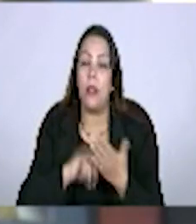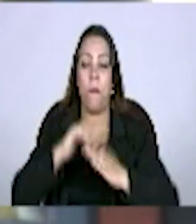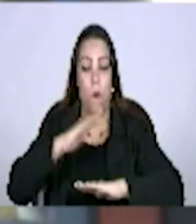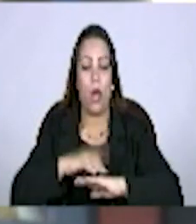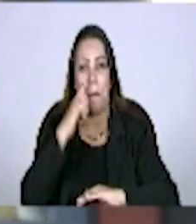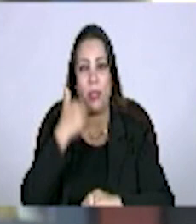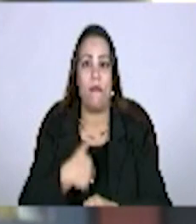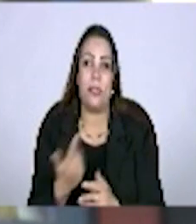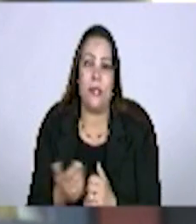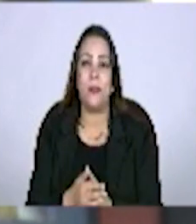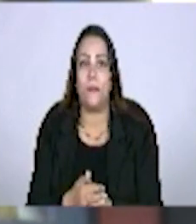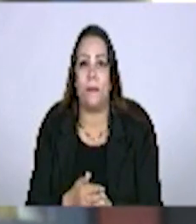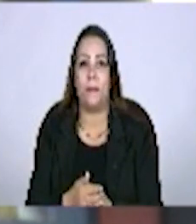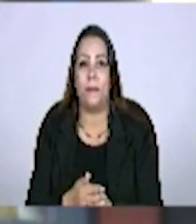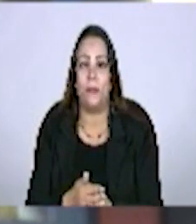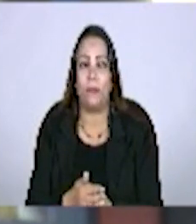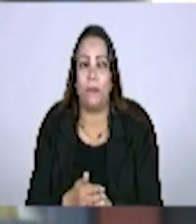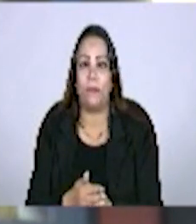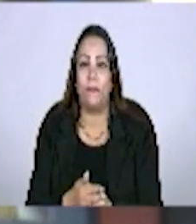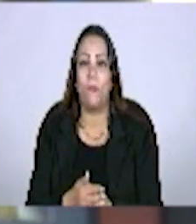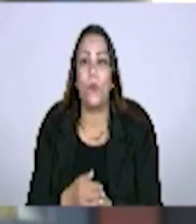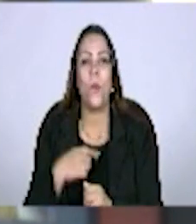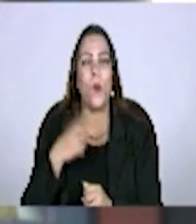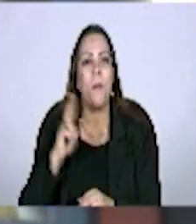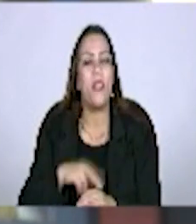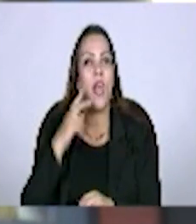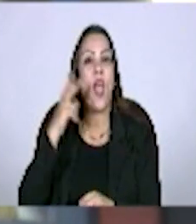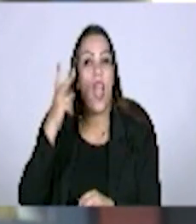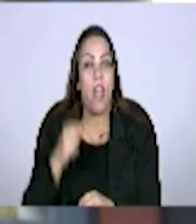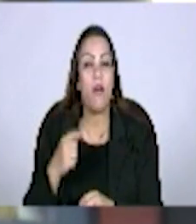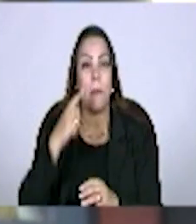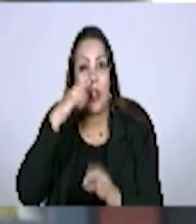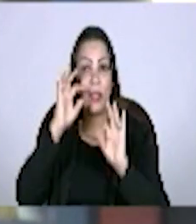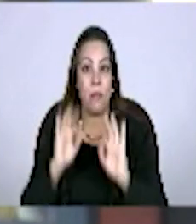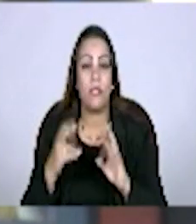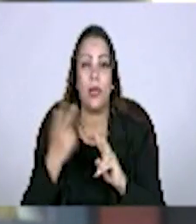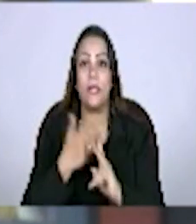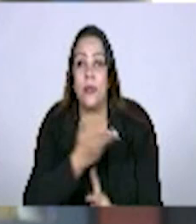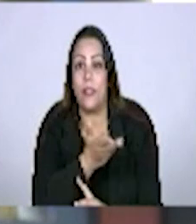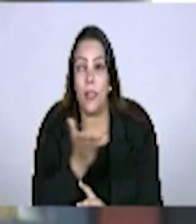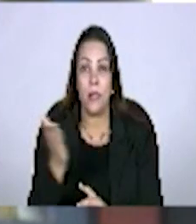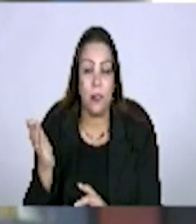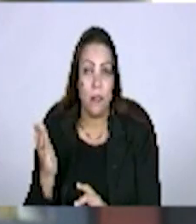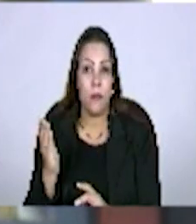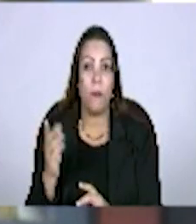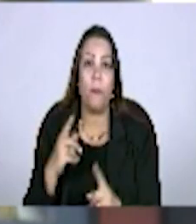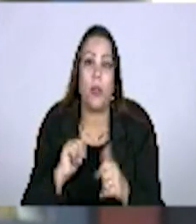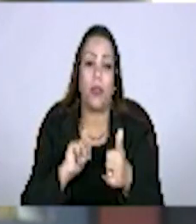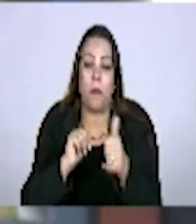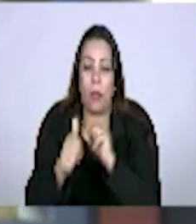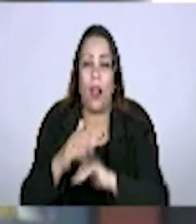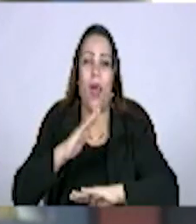في ذاتك وافهم على وجه اليقين ان الاخرين سيبادلونك